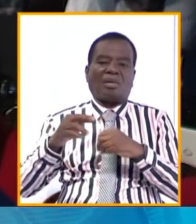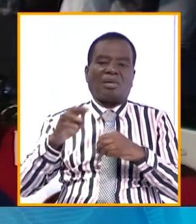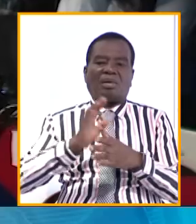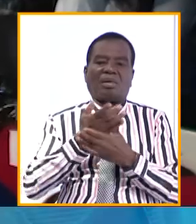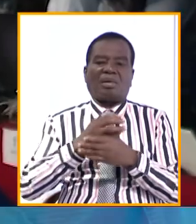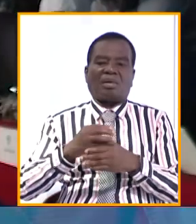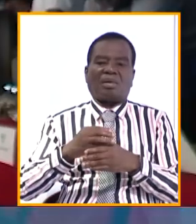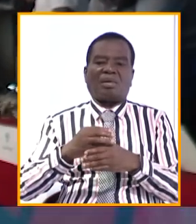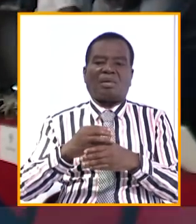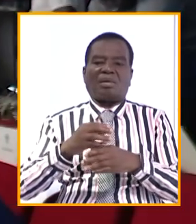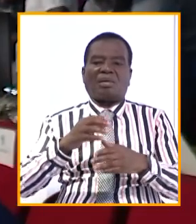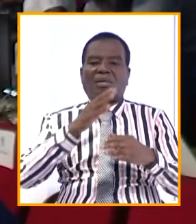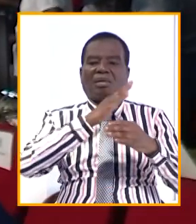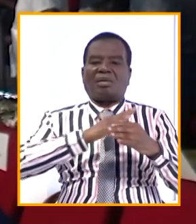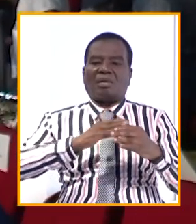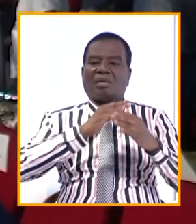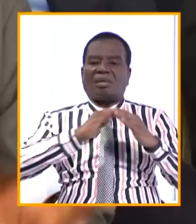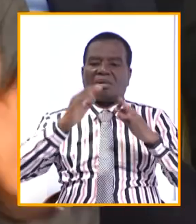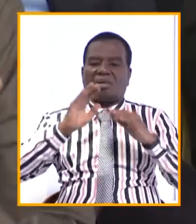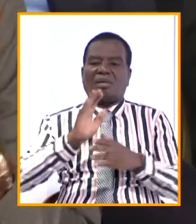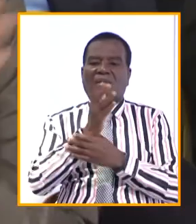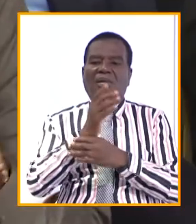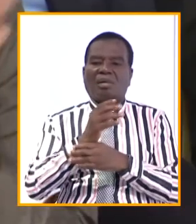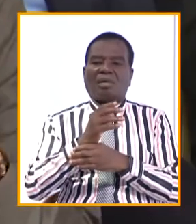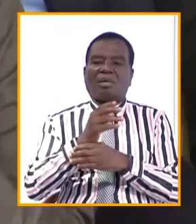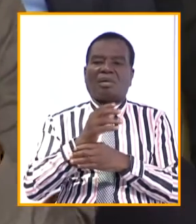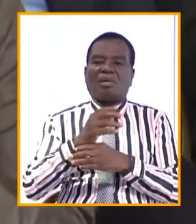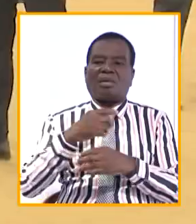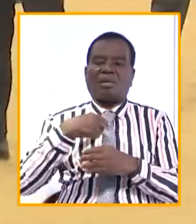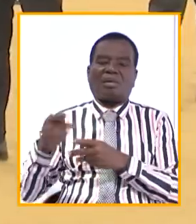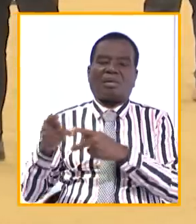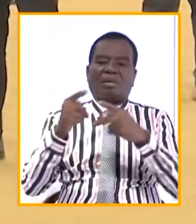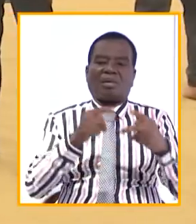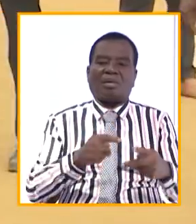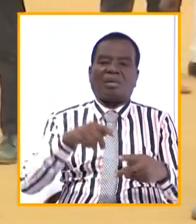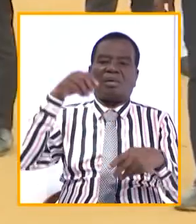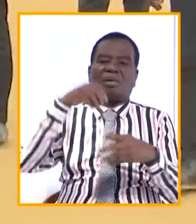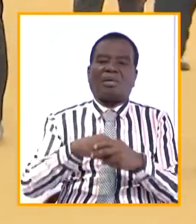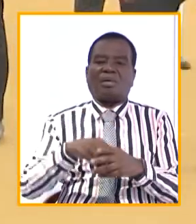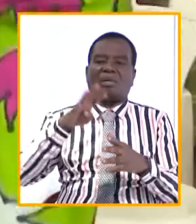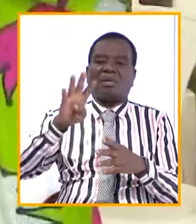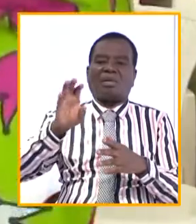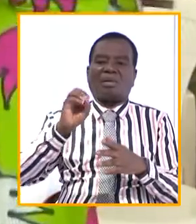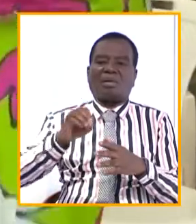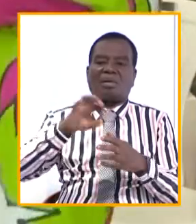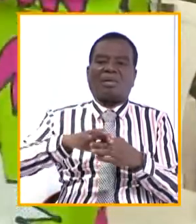entre les mains des habitants de Côte d'Ivoire, entre les mains des populations. Je passerai dans les 42 marchés de Yokougo.